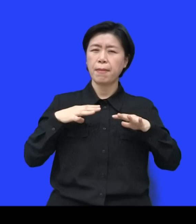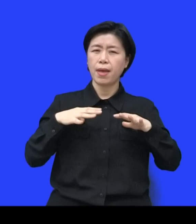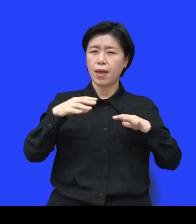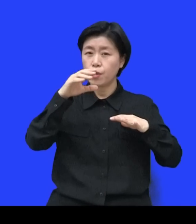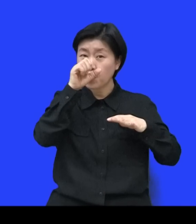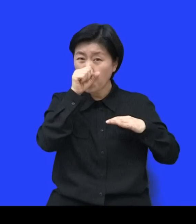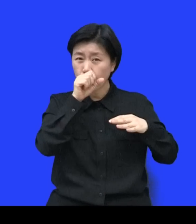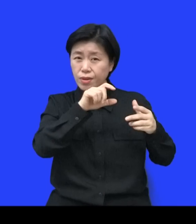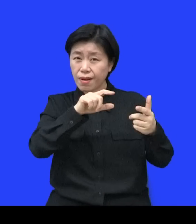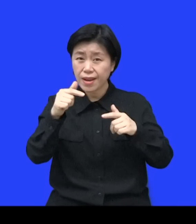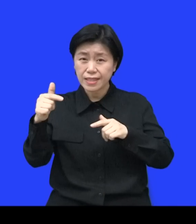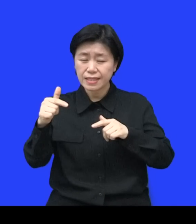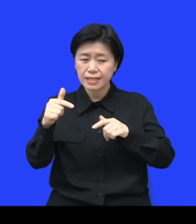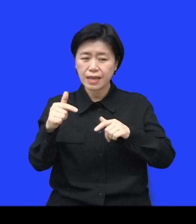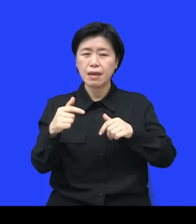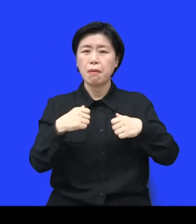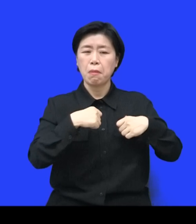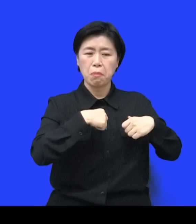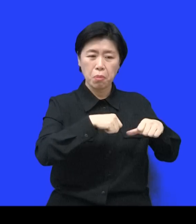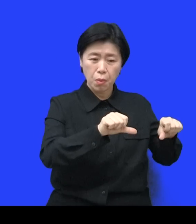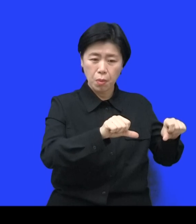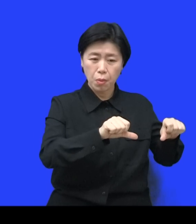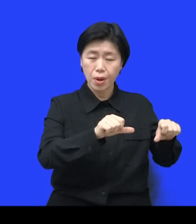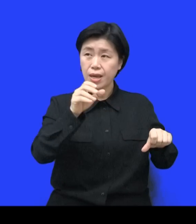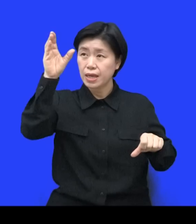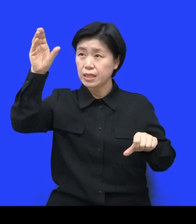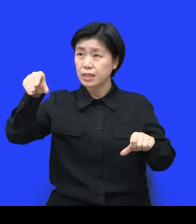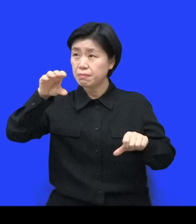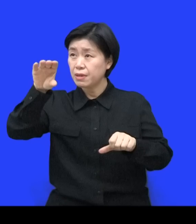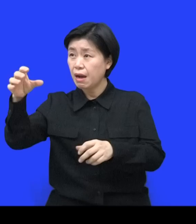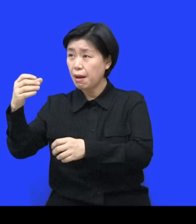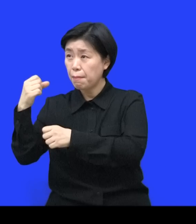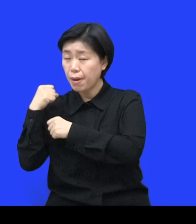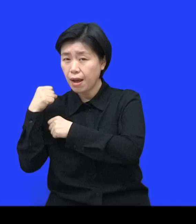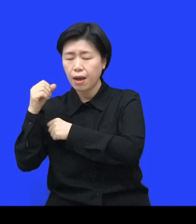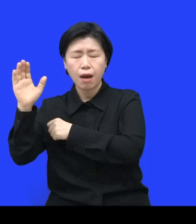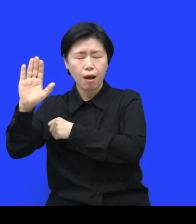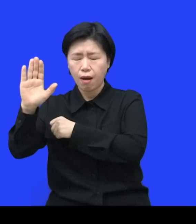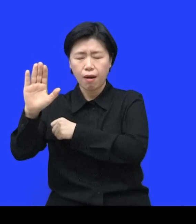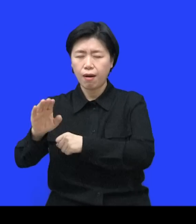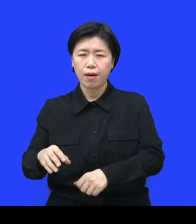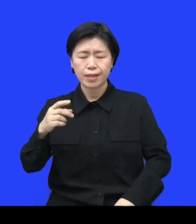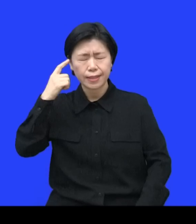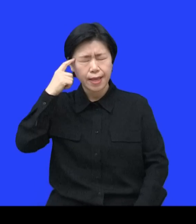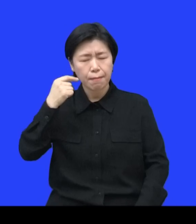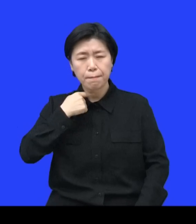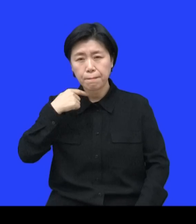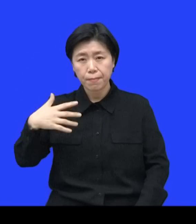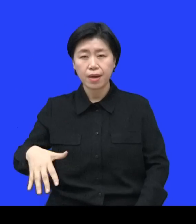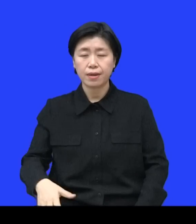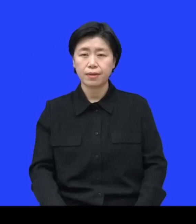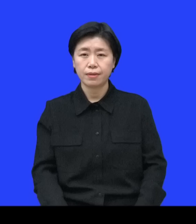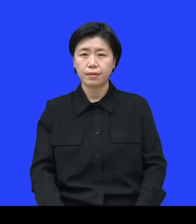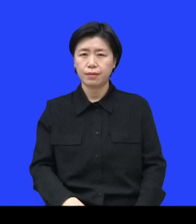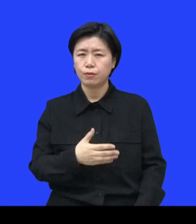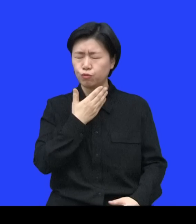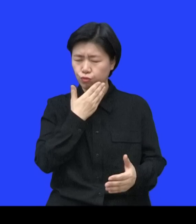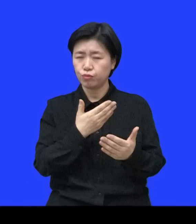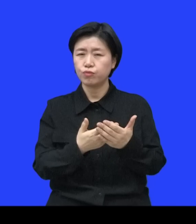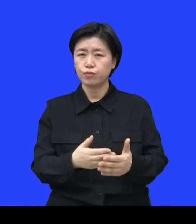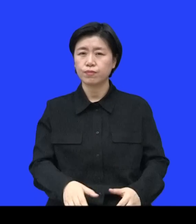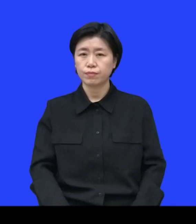내려놓고 십자가를 들었다라는 생각이 한 번도 들지 않았습니다. 이게 중요하네요. 왜냐하면은 이게 중요해요.